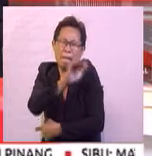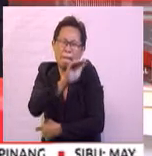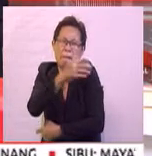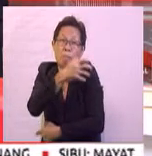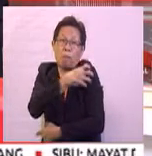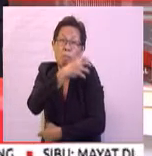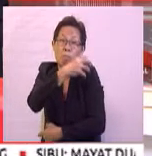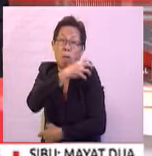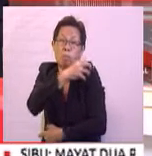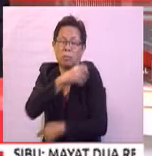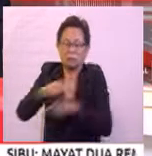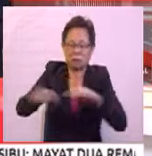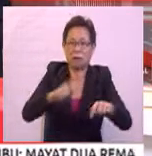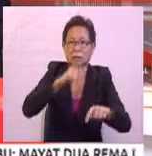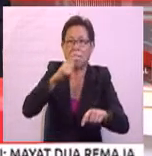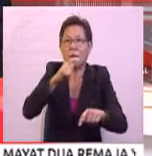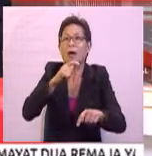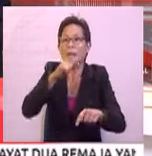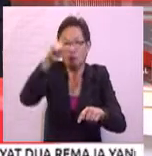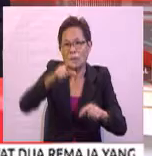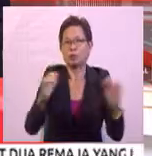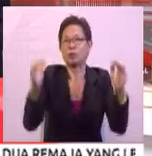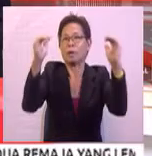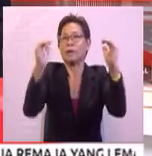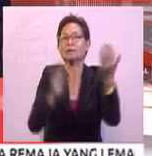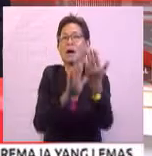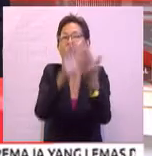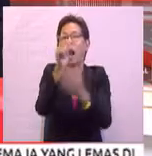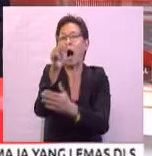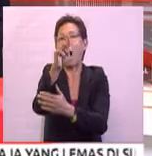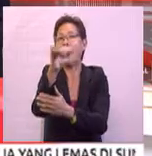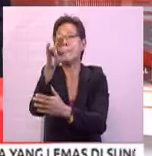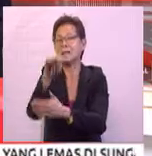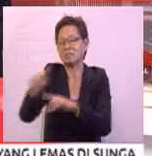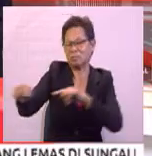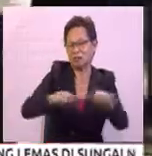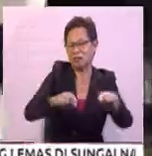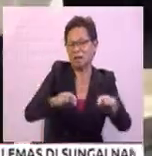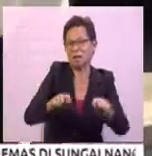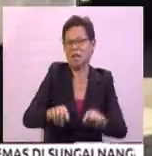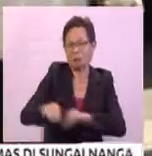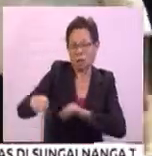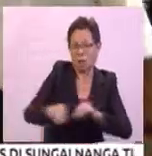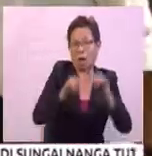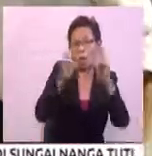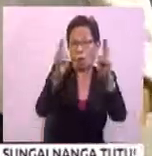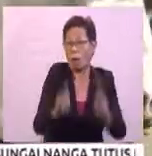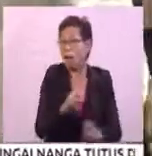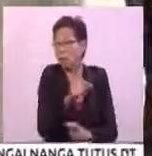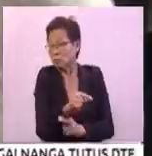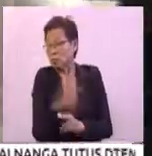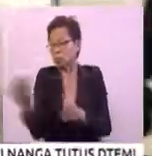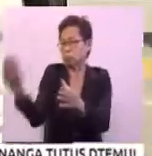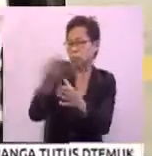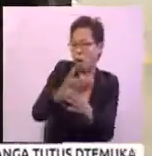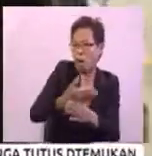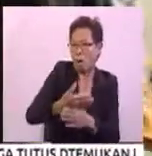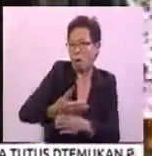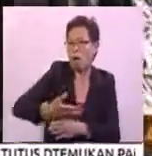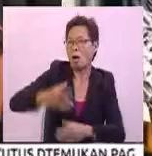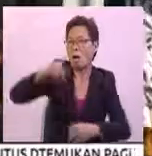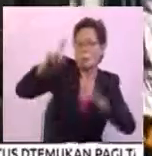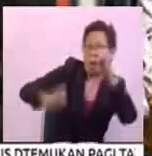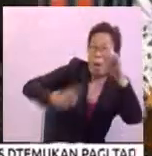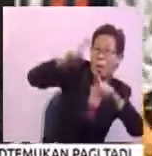mengambil tindakan tanpa prejudis terhadap Aminuddin Yahya. Menyifatkan tindakan gerakan Ummah itu bukan sahaja menjejaskan proceeding